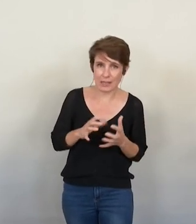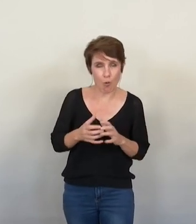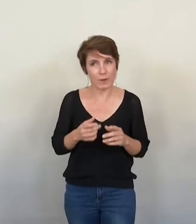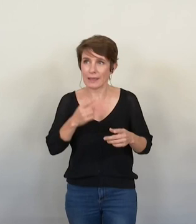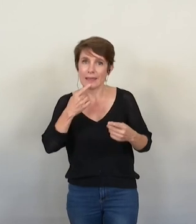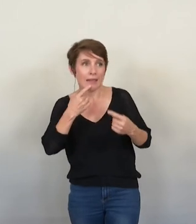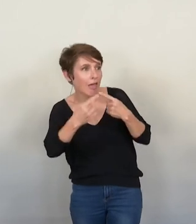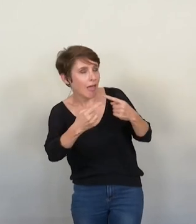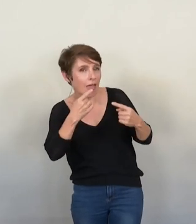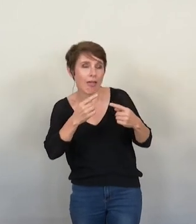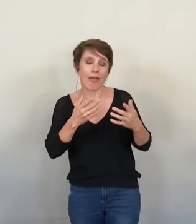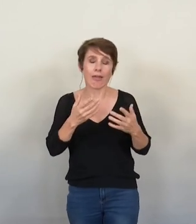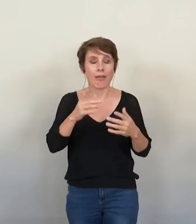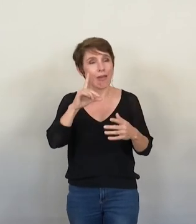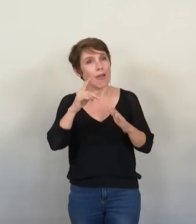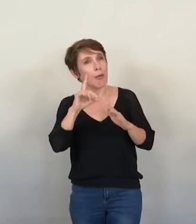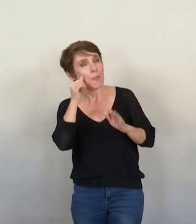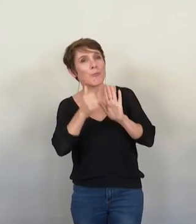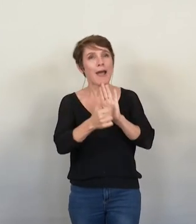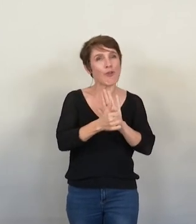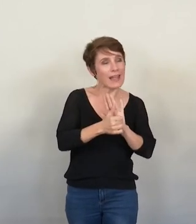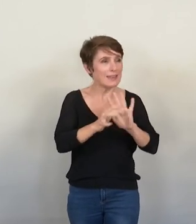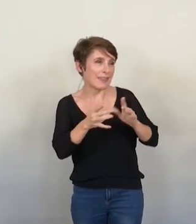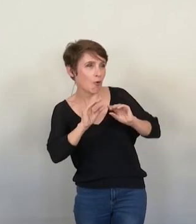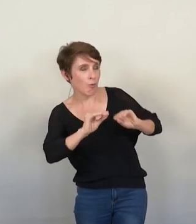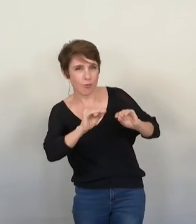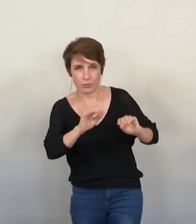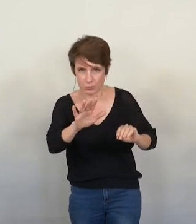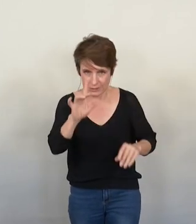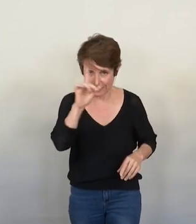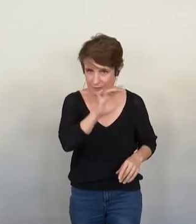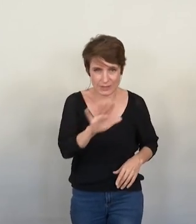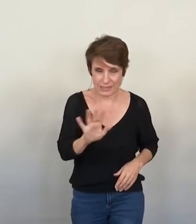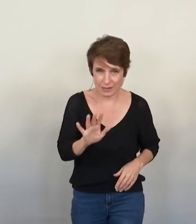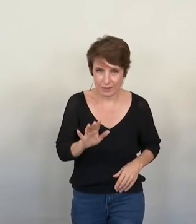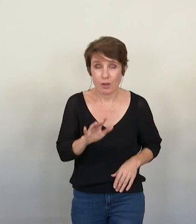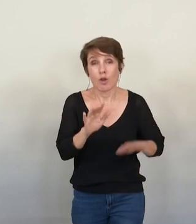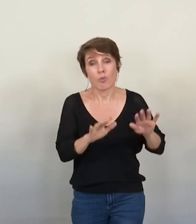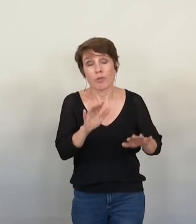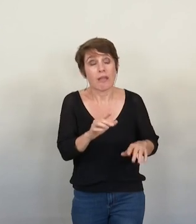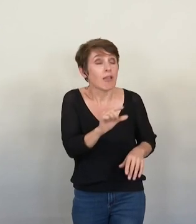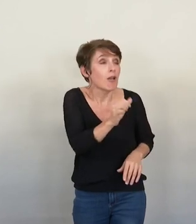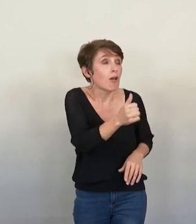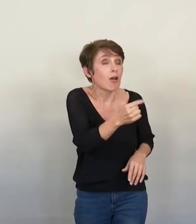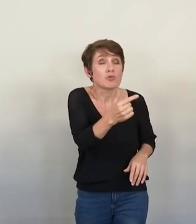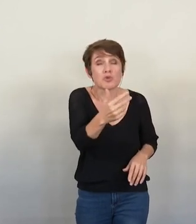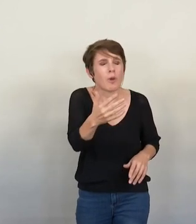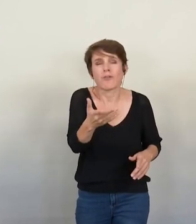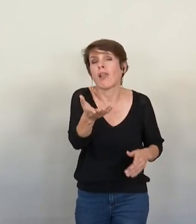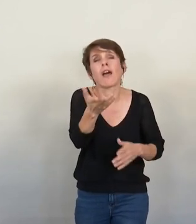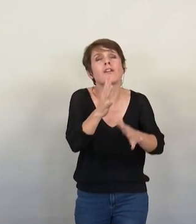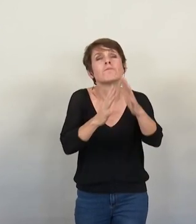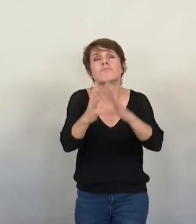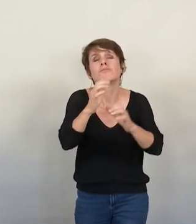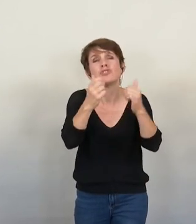parentalité avec des parents j'entends bien c'est faisable vous me parlez d'une poignée Z de même des chiffres que vous